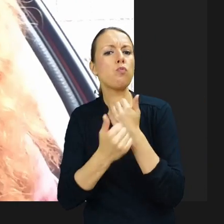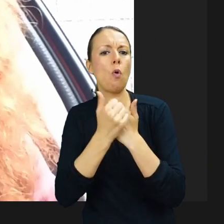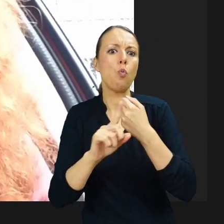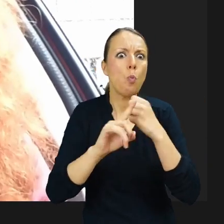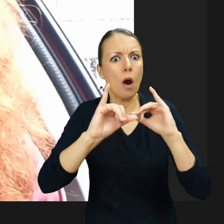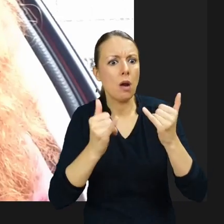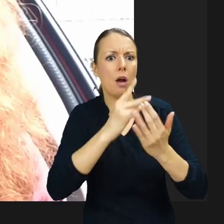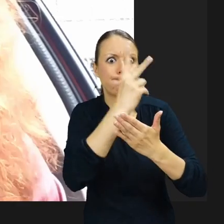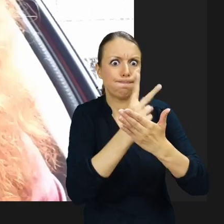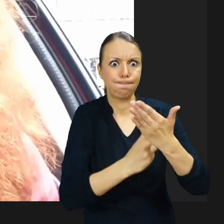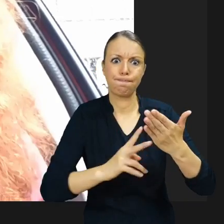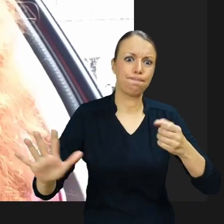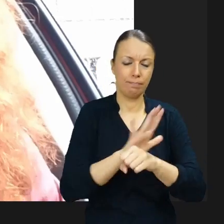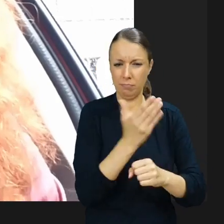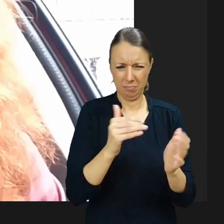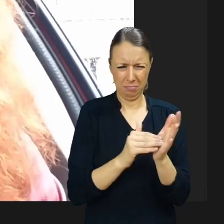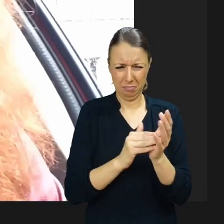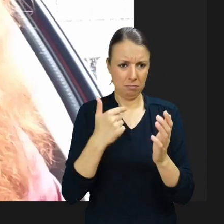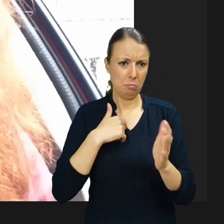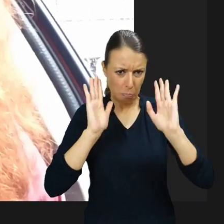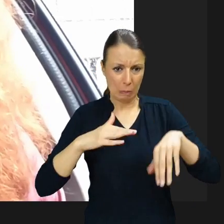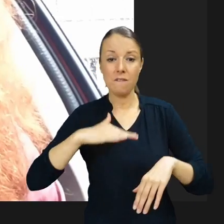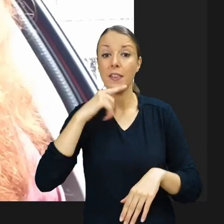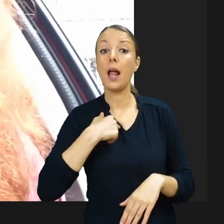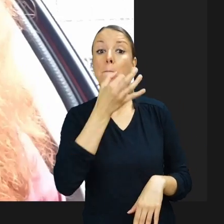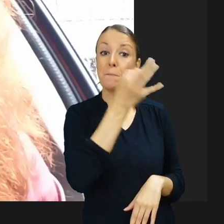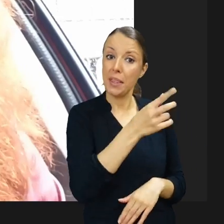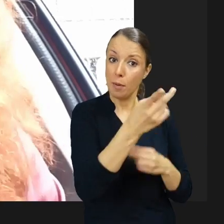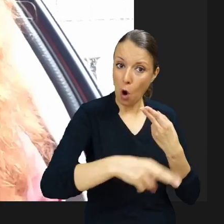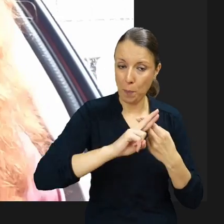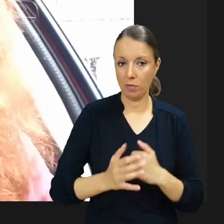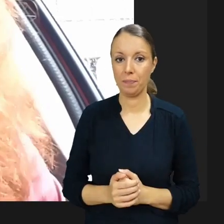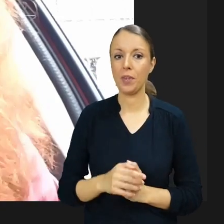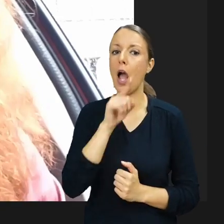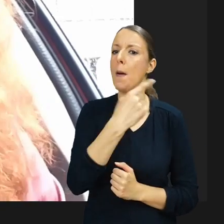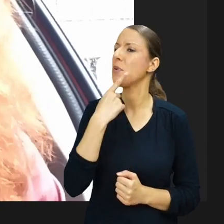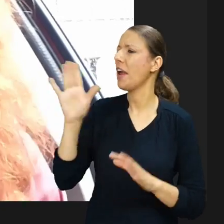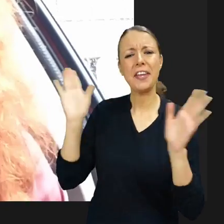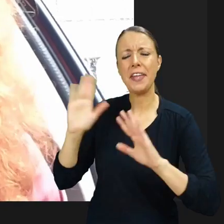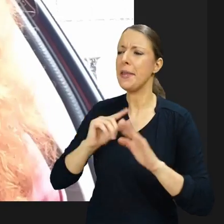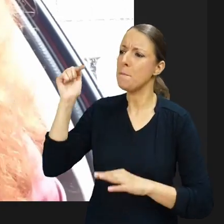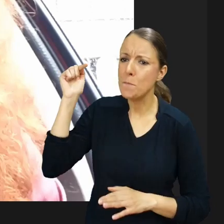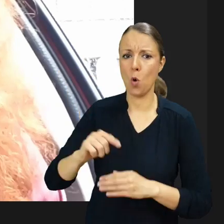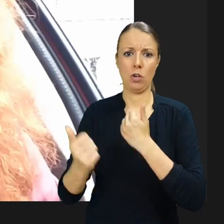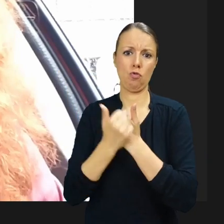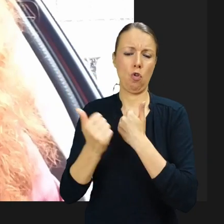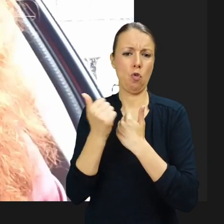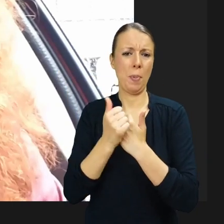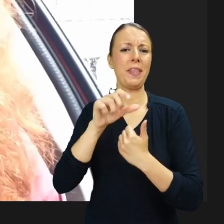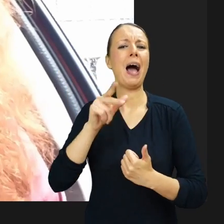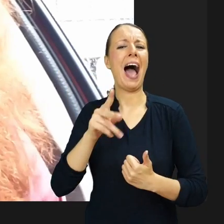mi odpowiedź na moje pytanie. No ale oni się uparli, że muszę dostać dostęp do akt. Dobrze, przyjechałam, jakaś